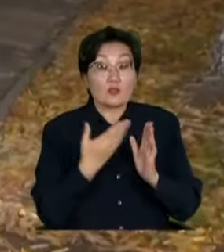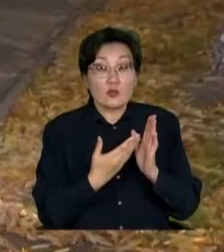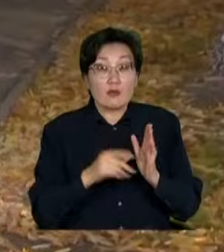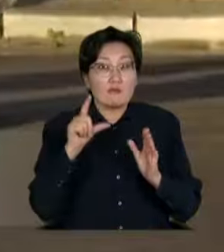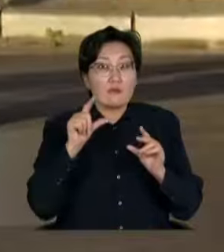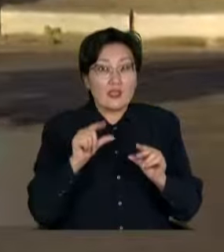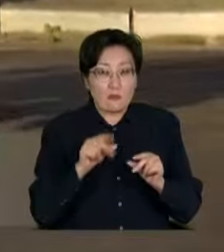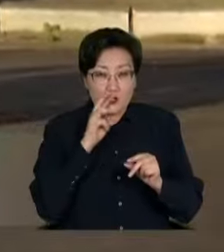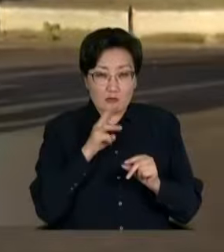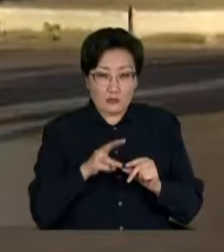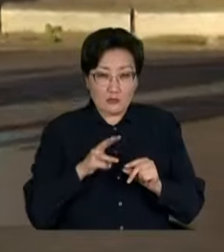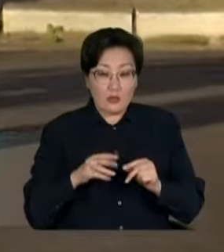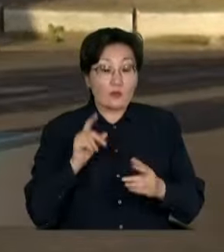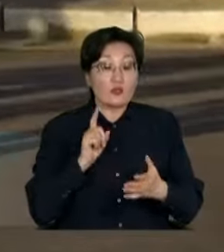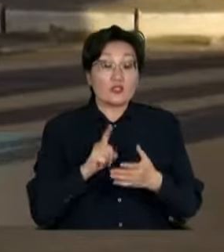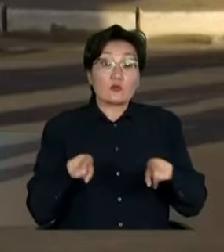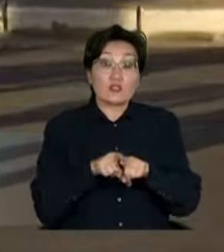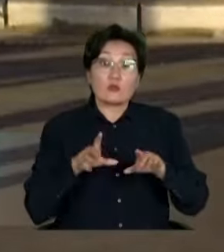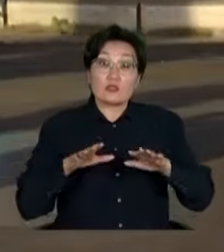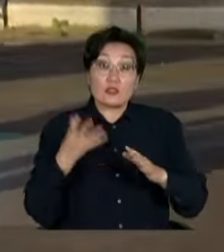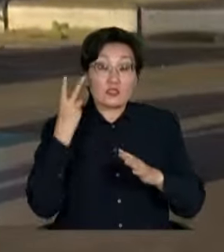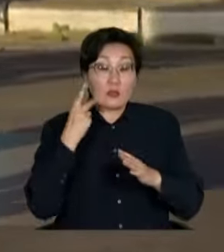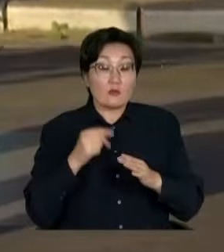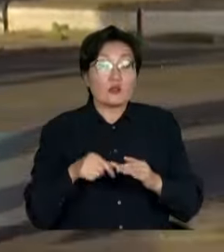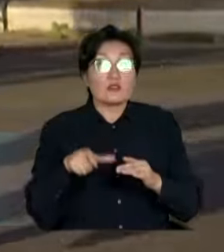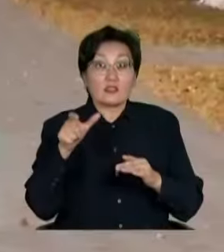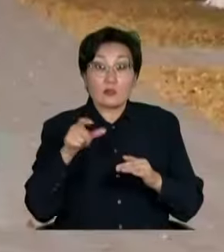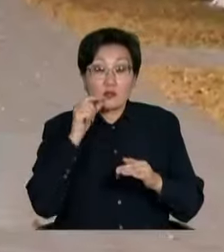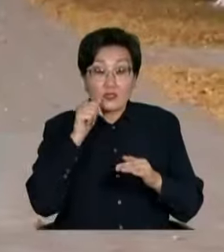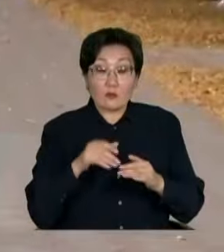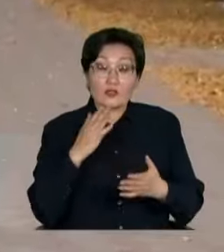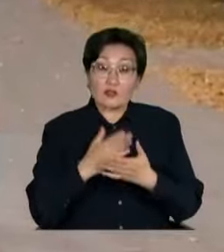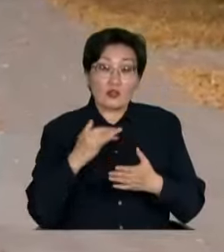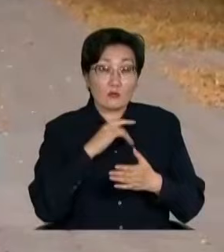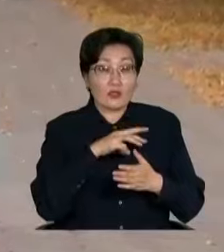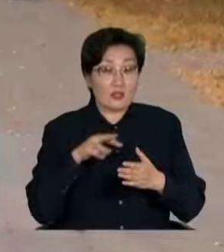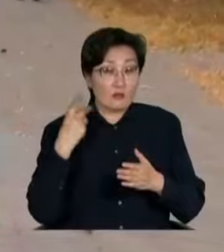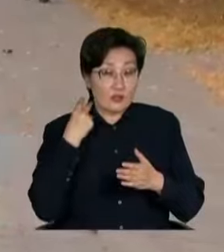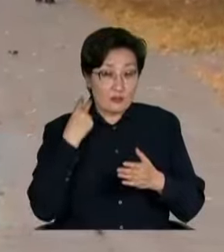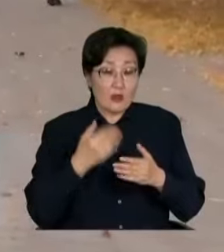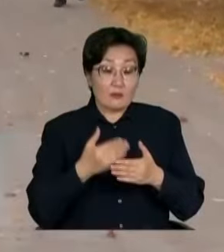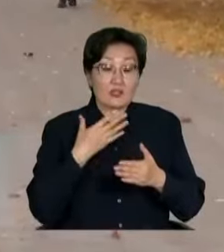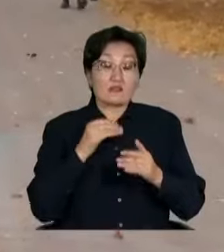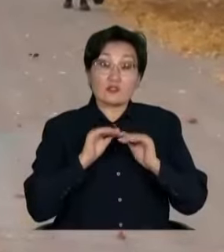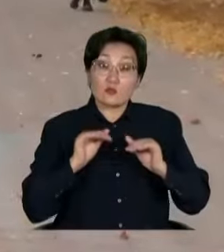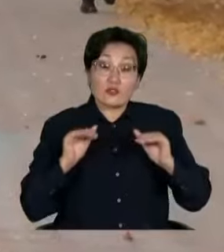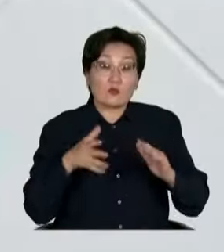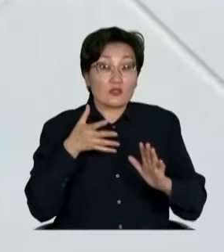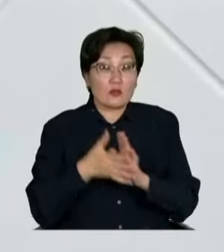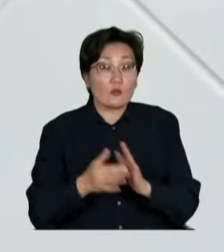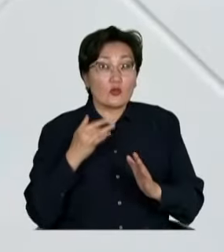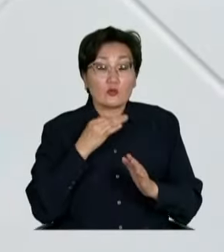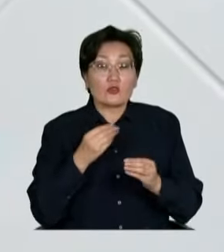минимальную зарплату встречаются и такие случаи когда злостные неплательщики имея многомиллионные долги перед своими детьми тратят